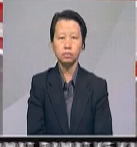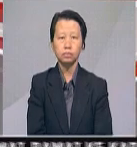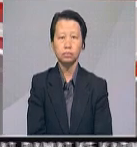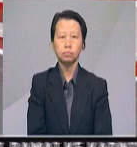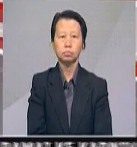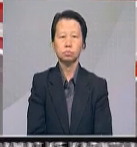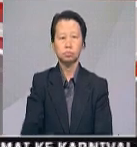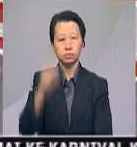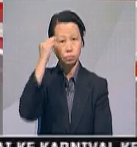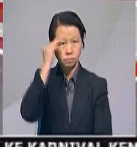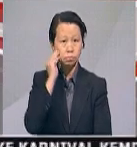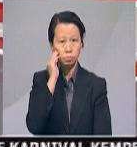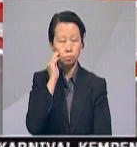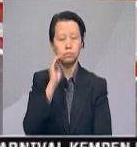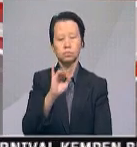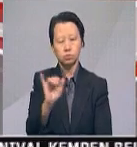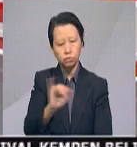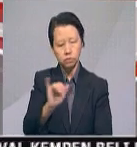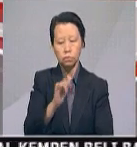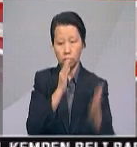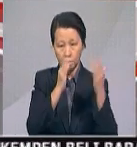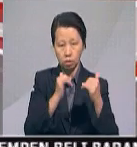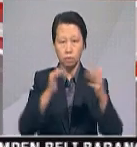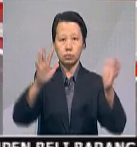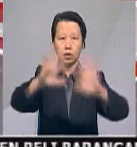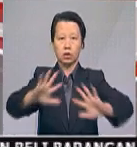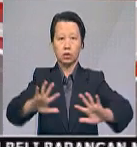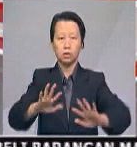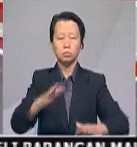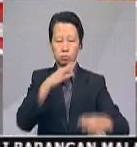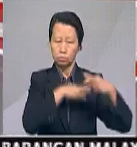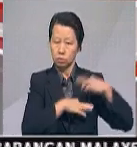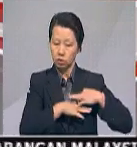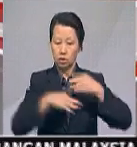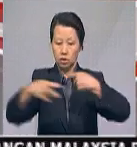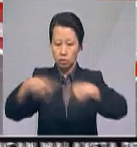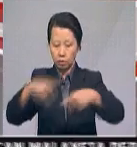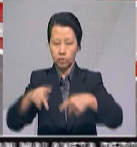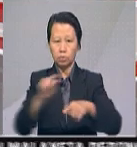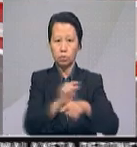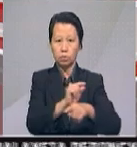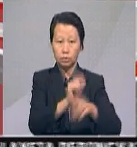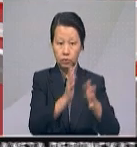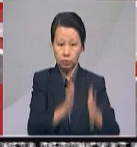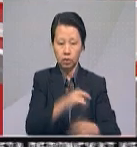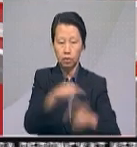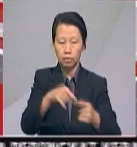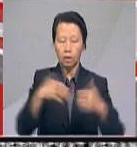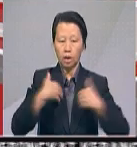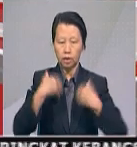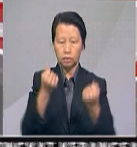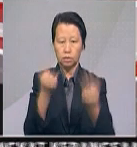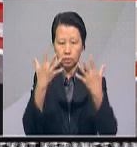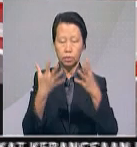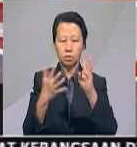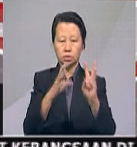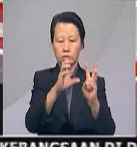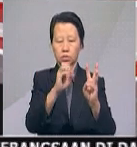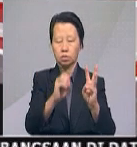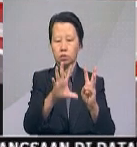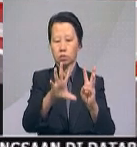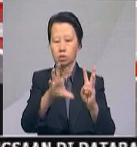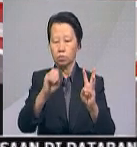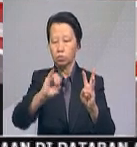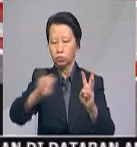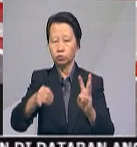Dalam pada itu, Tun Dr. Mahathir juga berharap ASEAN memanfaatkan pasaran pengguna apabila memiliki lebih 650